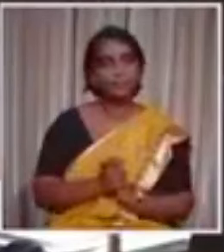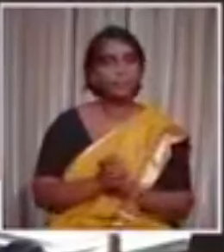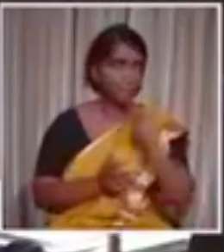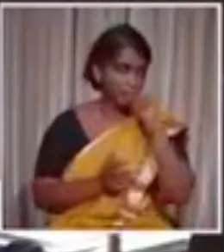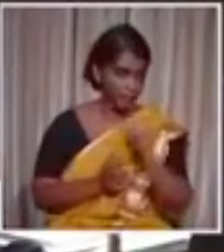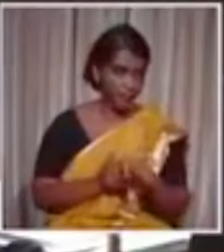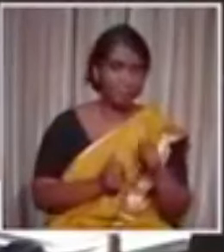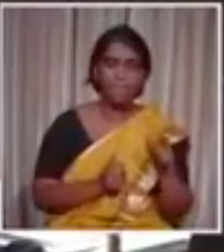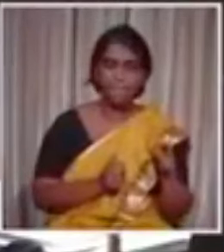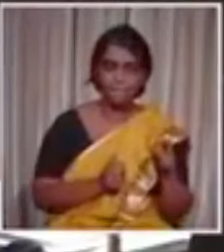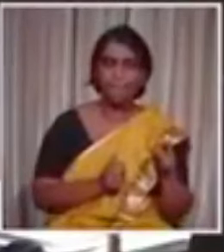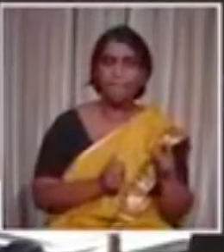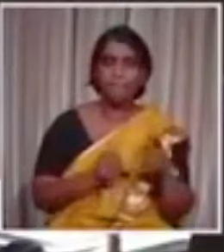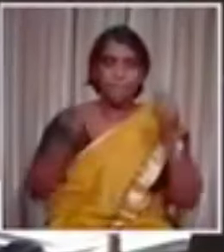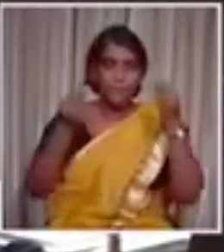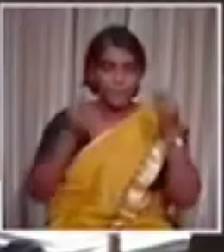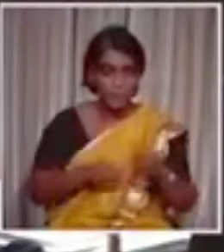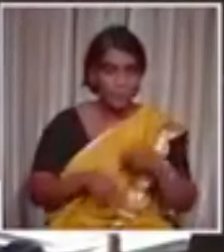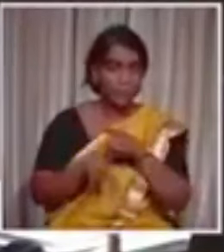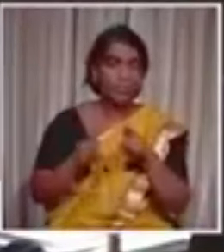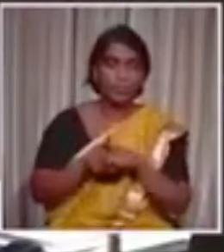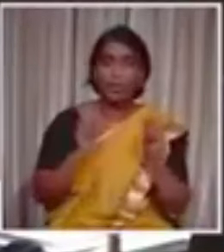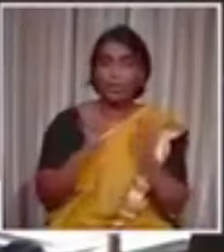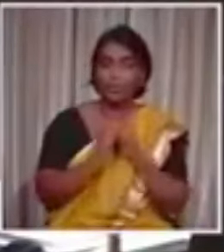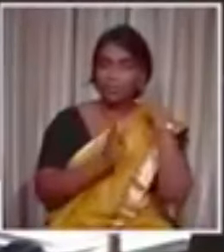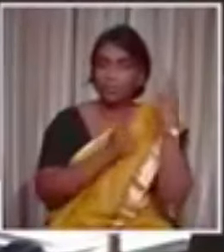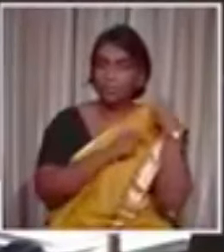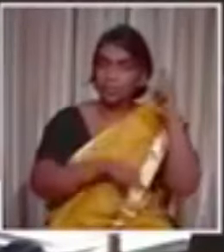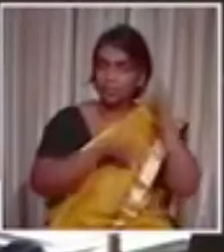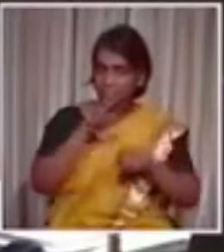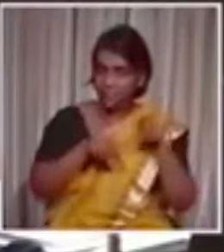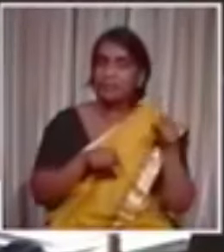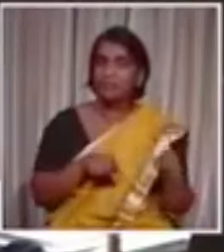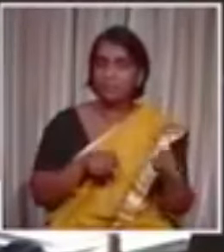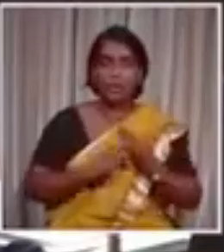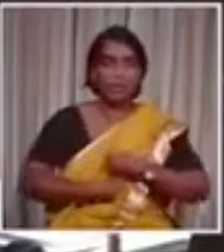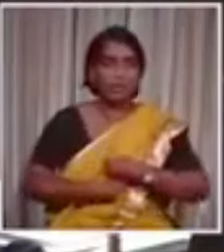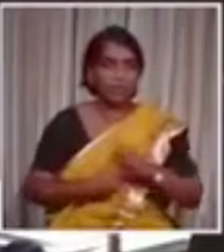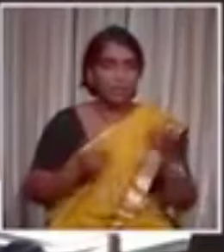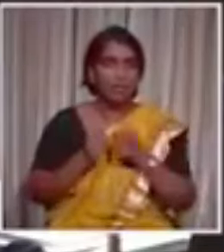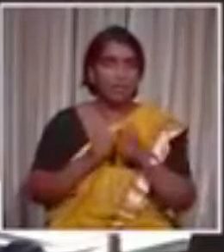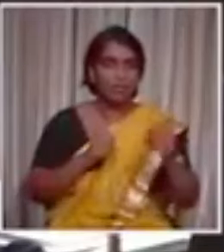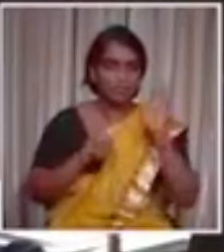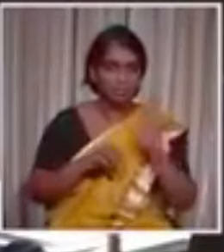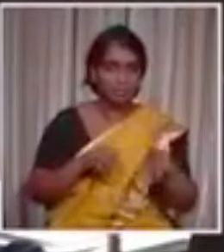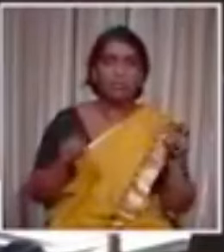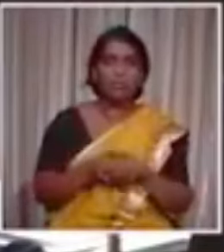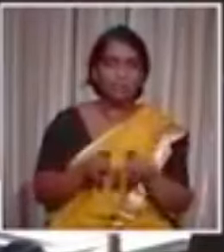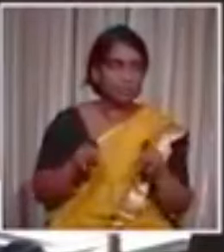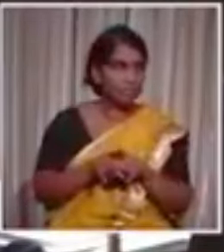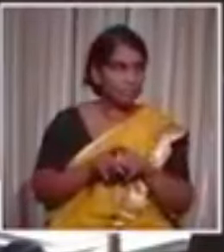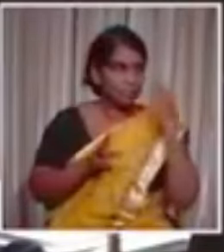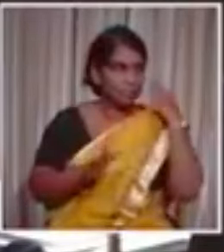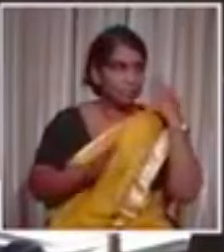කිසිසේත්ම කඩා වැටීමට වගකිය යුතු අය, මේ විනාශය ඇති කිරීමට මූලික වූ